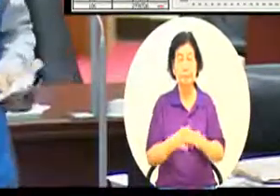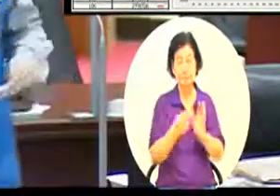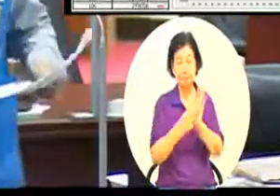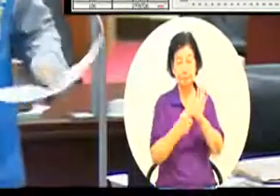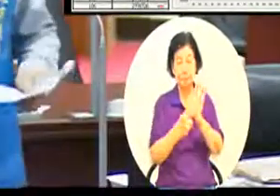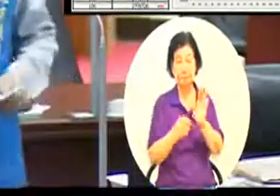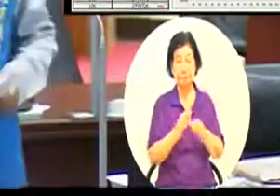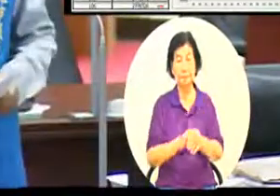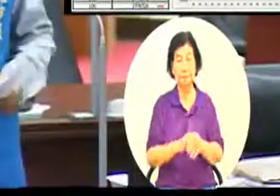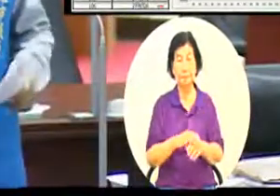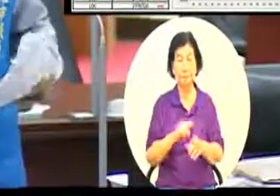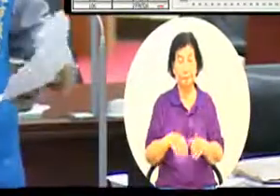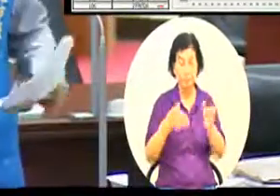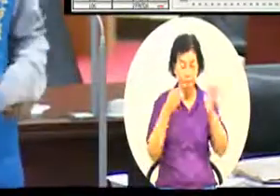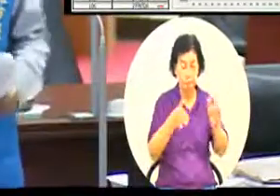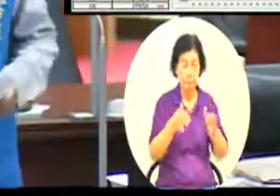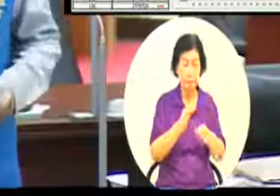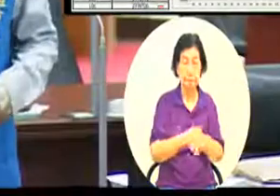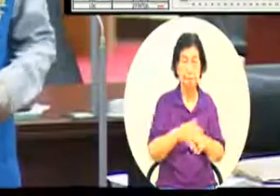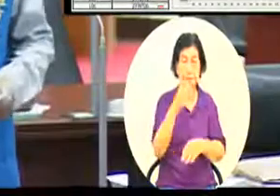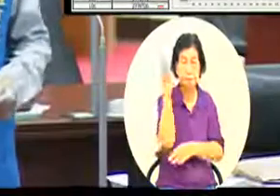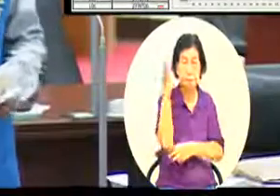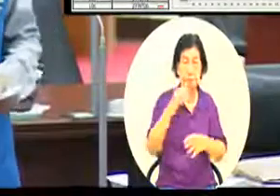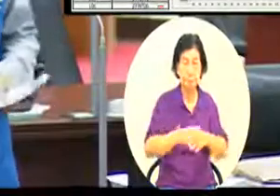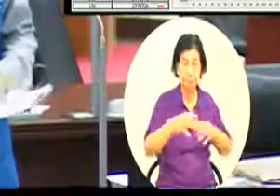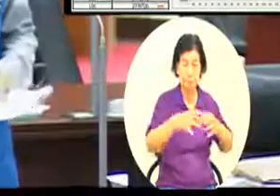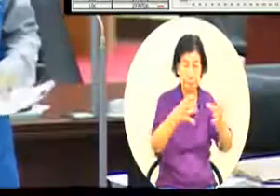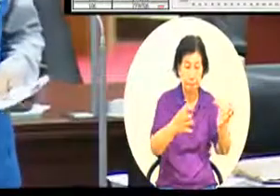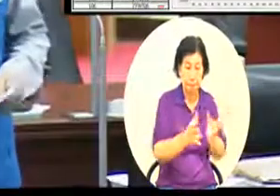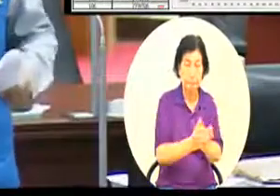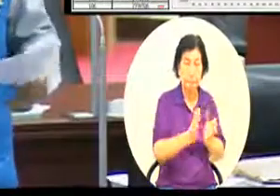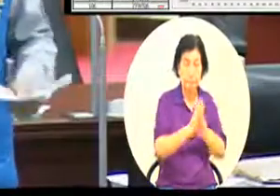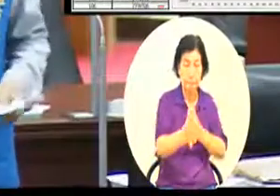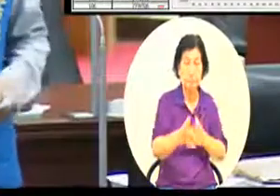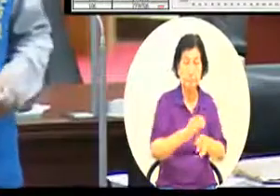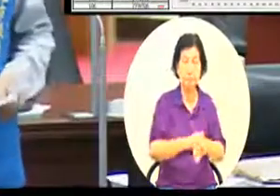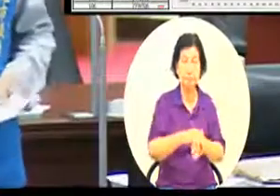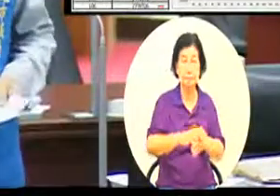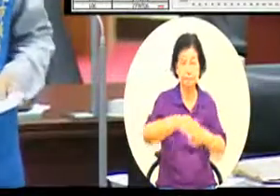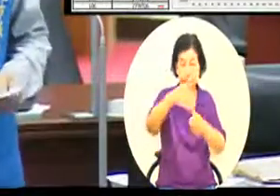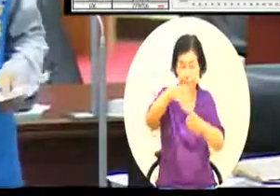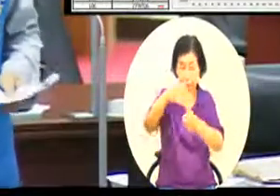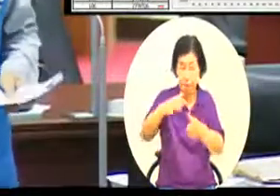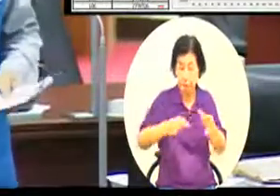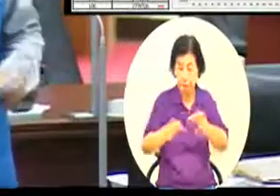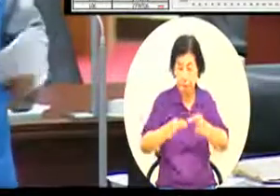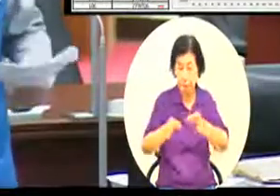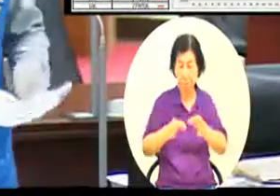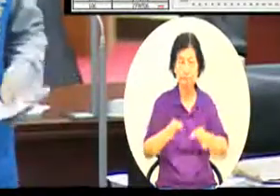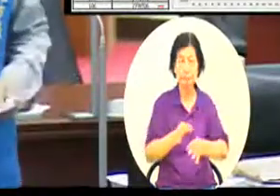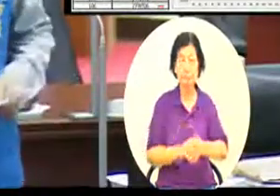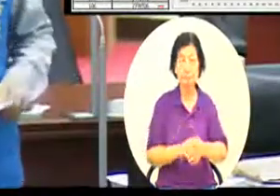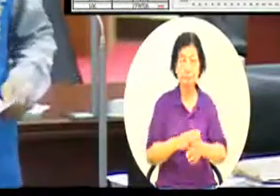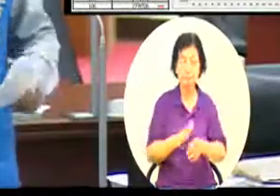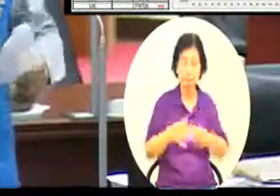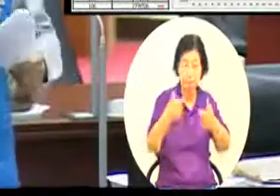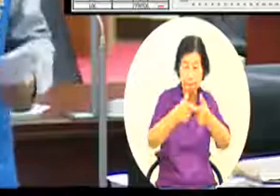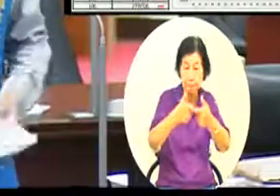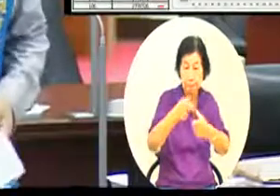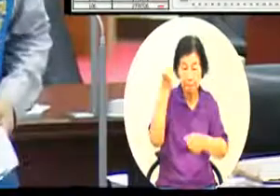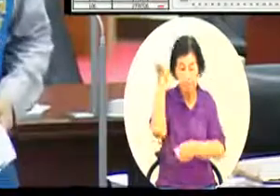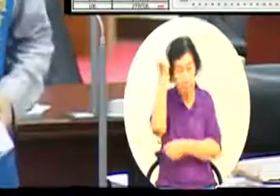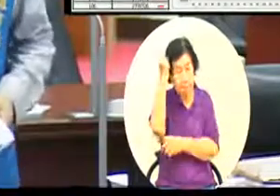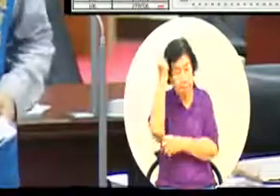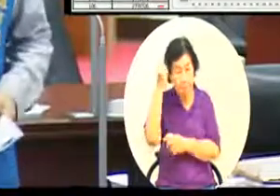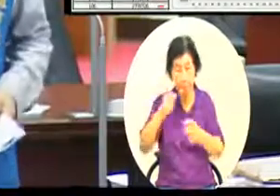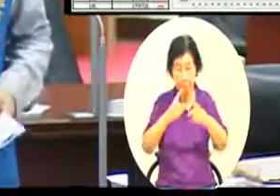对我们市府团队针对招商的部分呐哈，还是很大的疑虑呀。一个好一个宜居城市，你的相对你的就